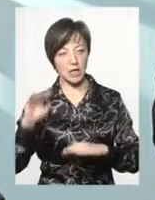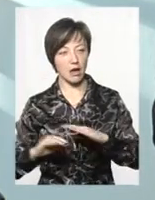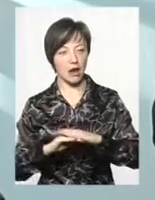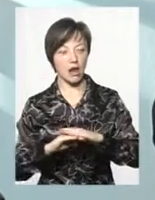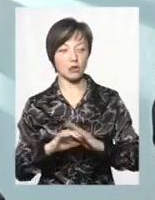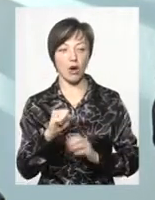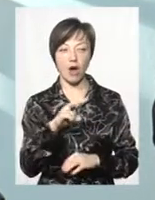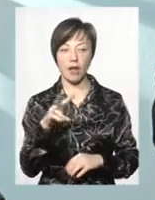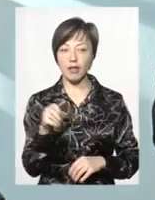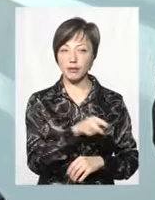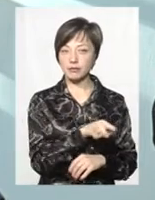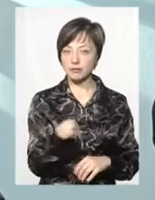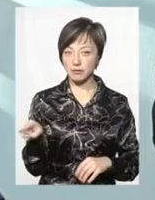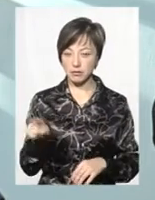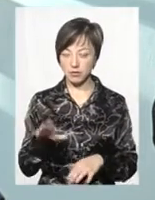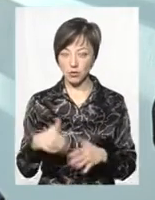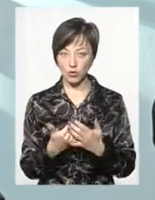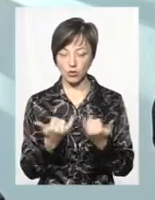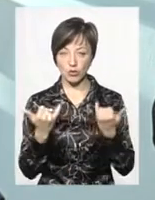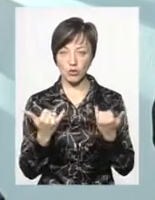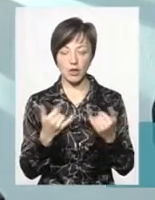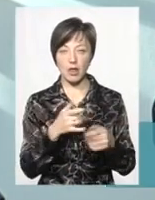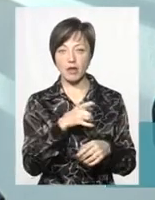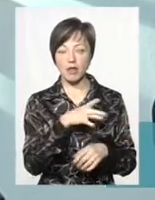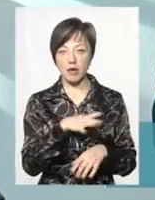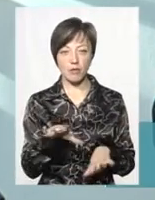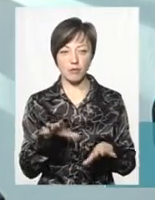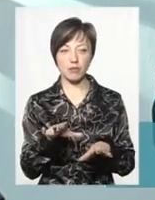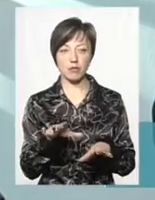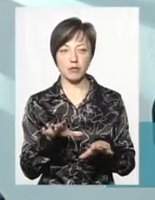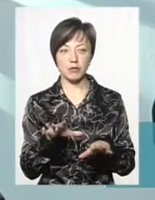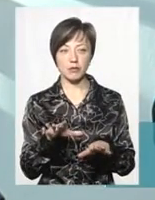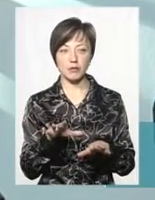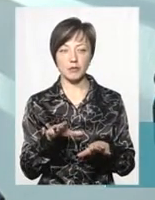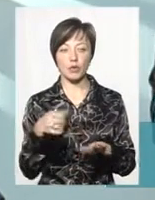Але протягом цього періоду і до цього періоду ми перебували до